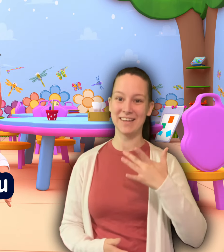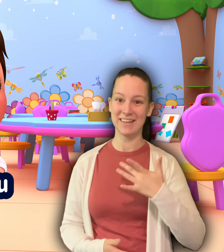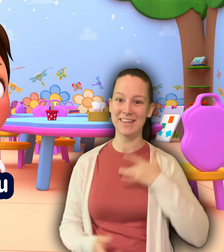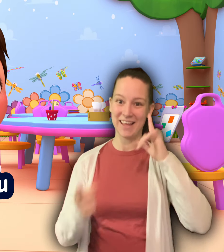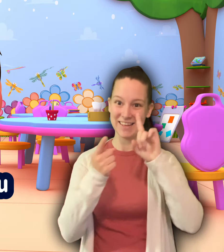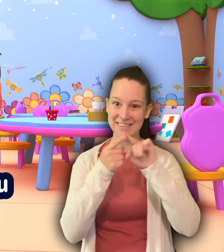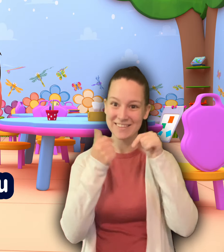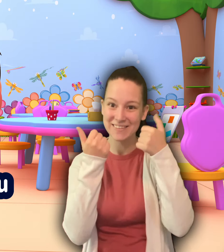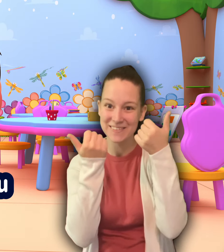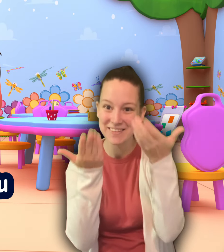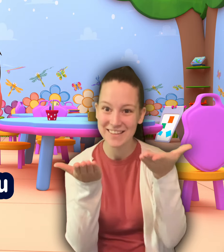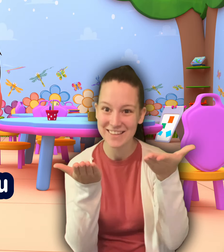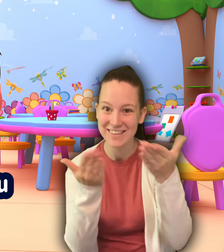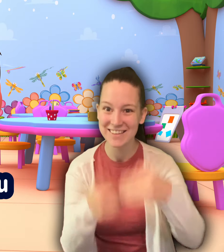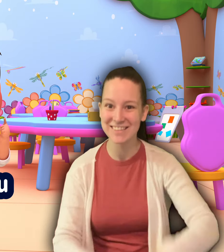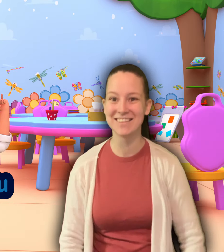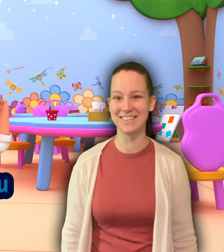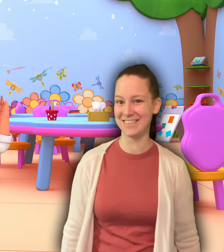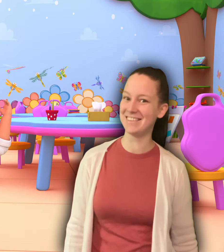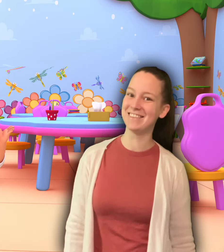誕生日おめでとう